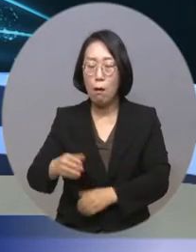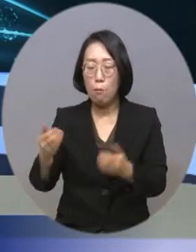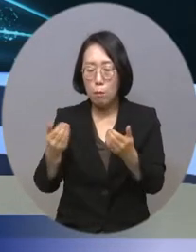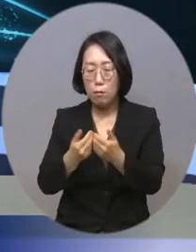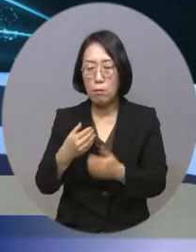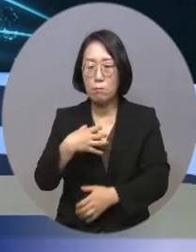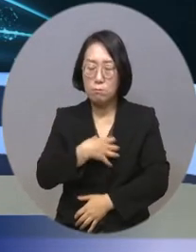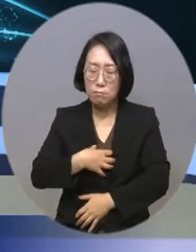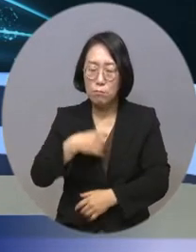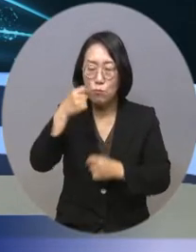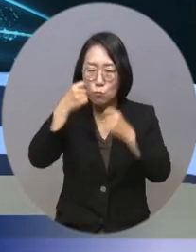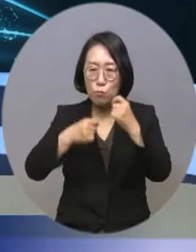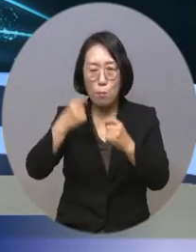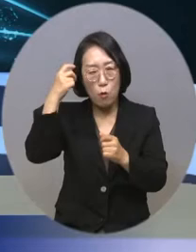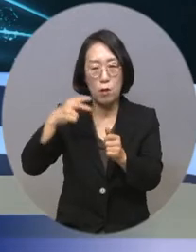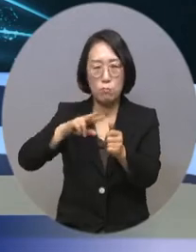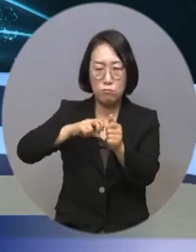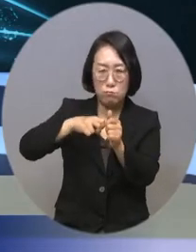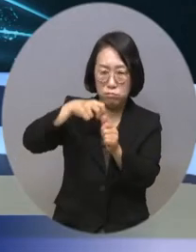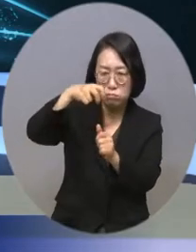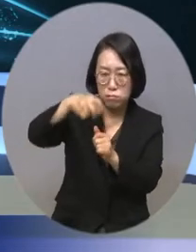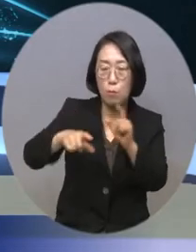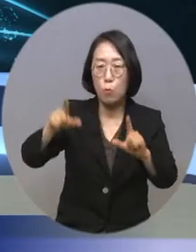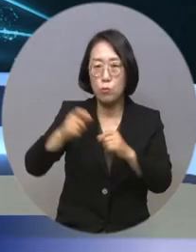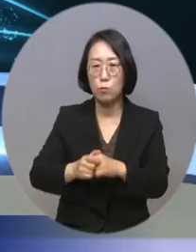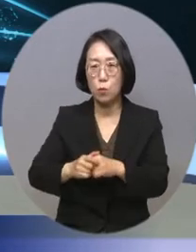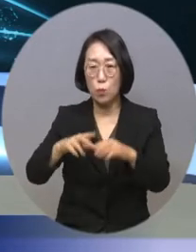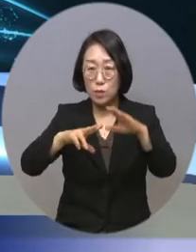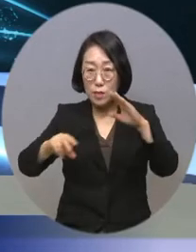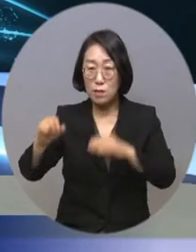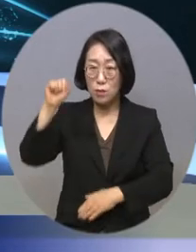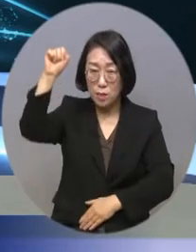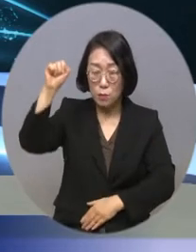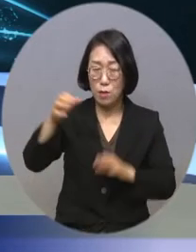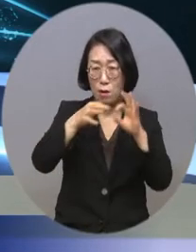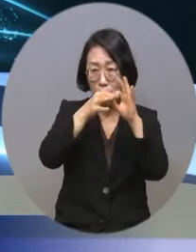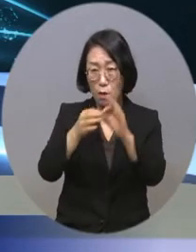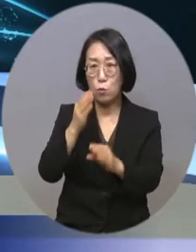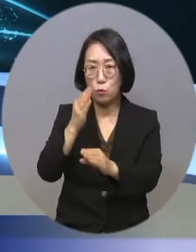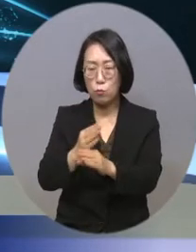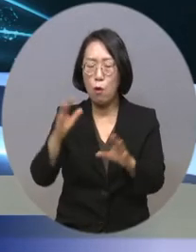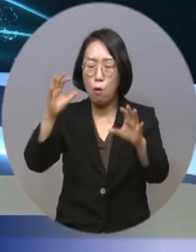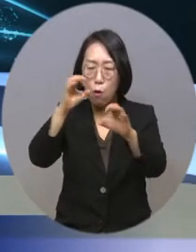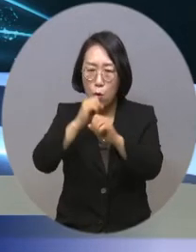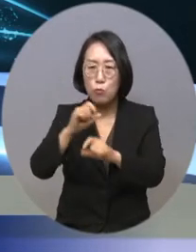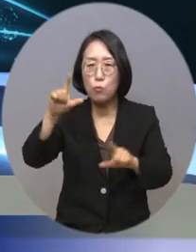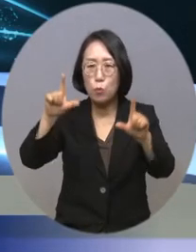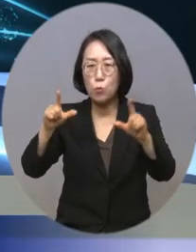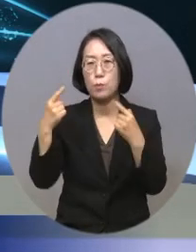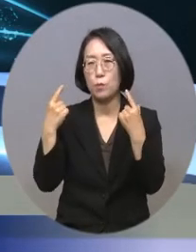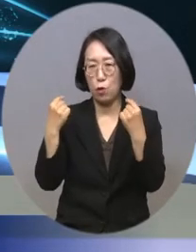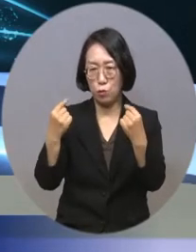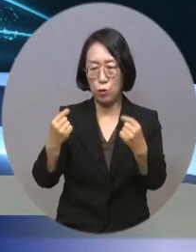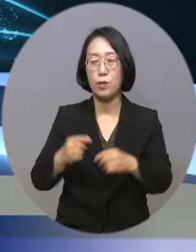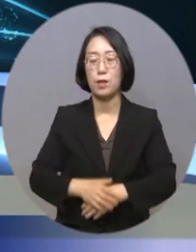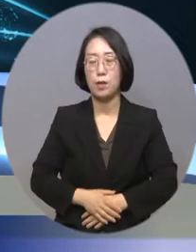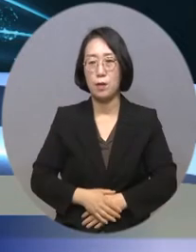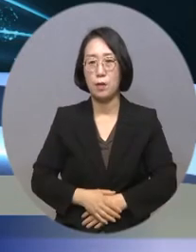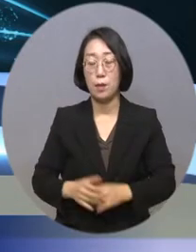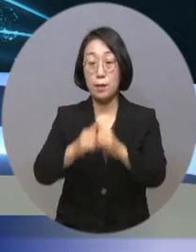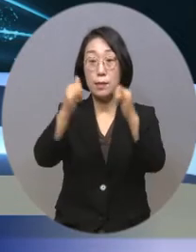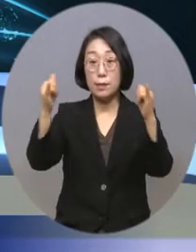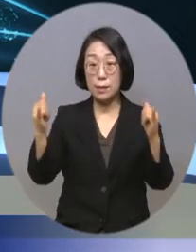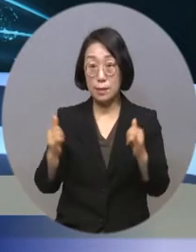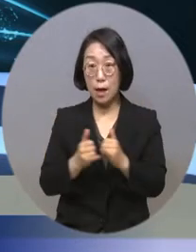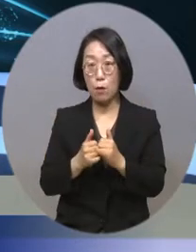삭발과 지하철 시위 등의 목소리에도 불구하고 개선되어야 할 어두운 현실이 여전히 많습니다. 우리 사회를